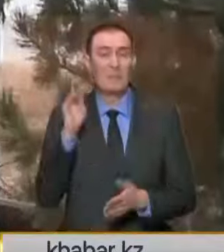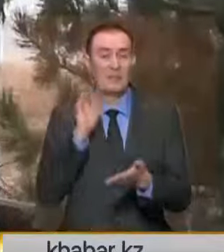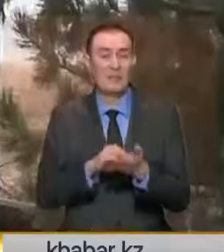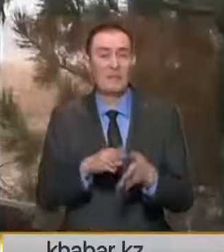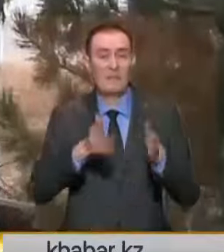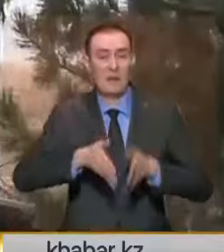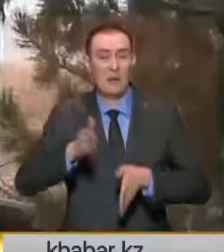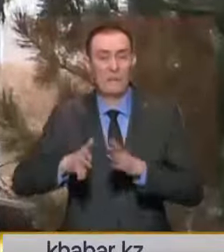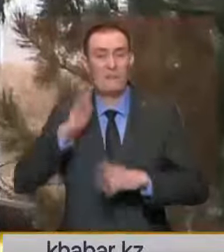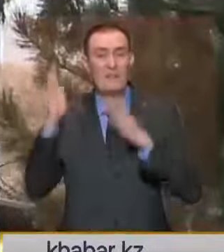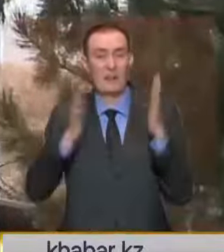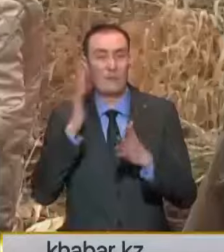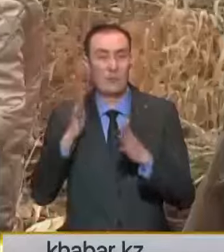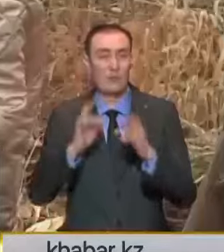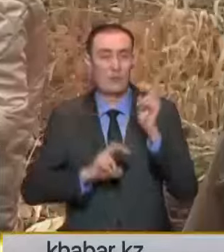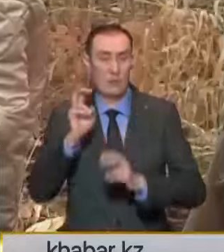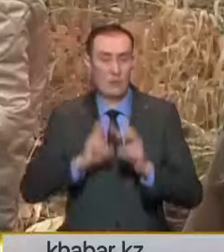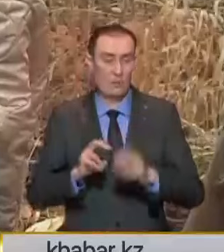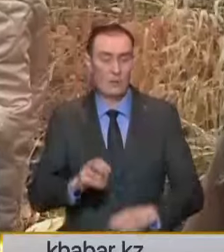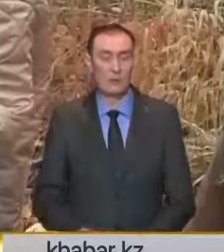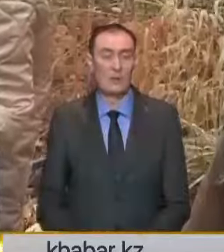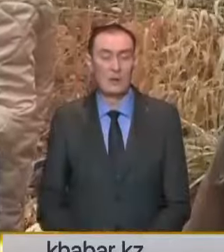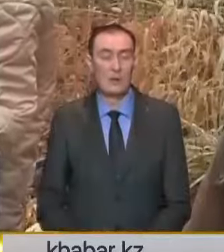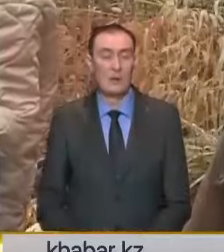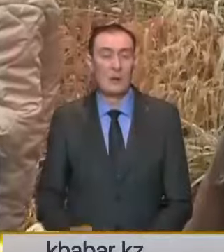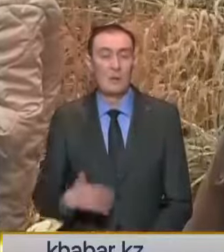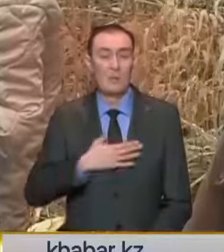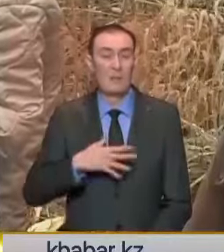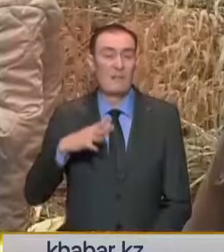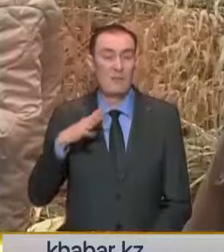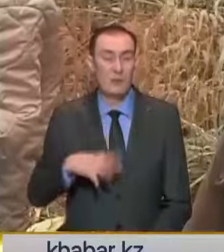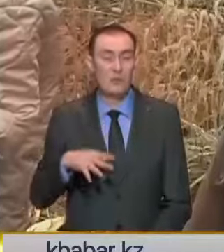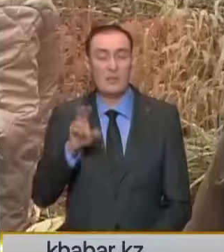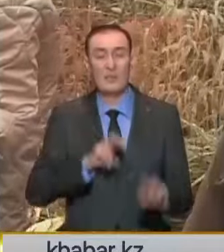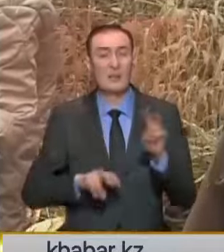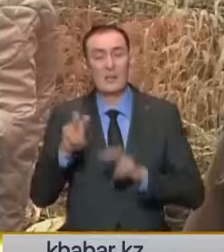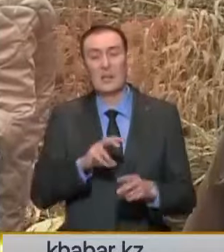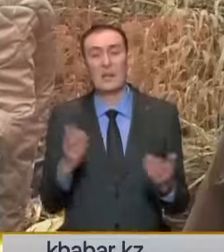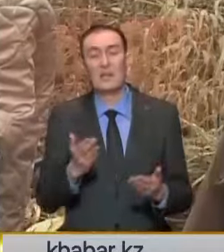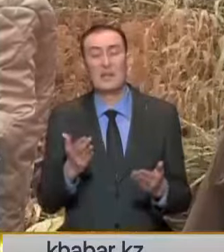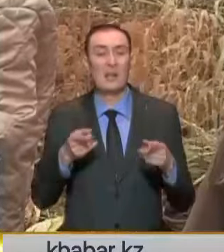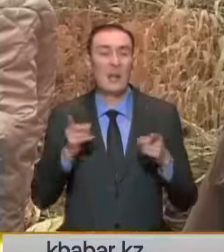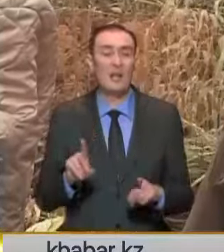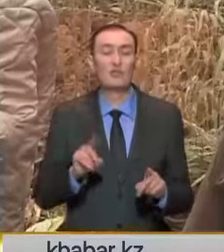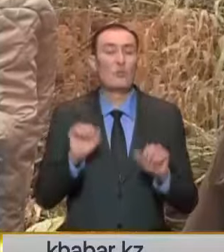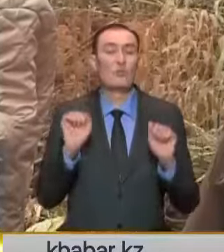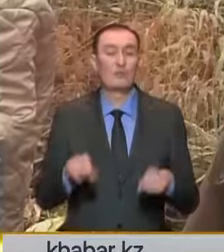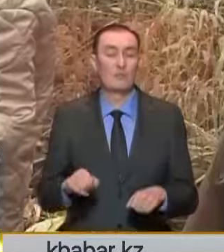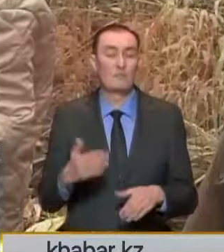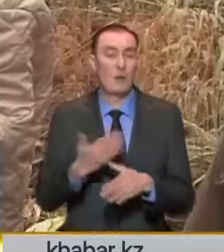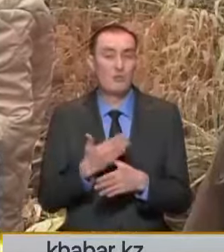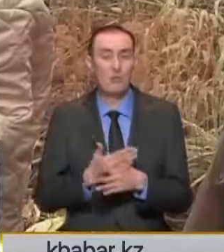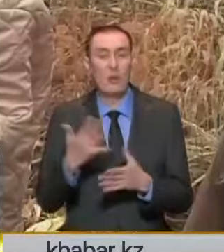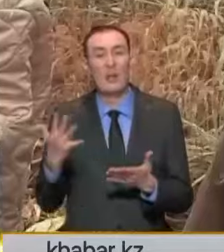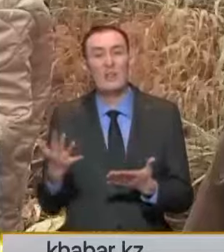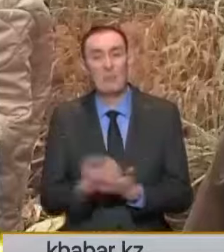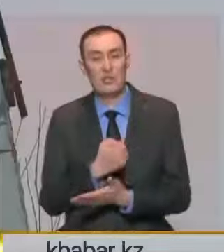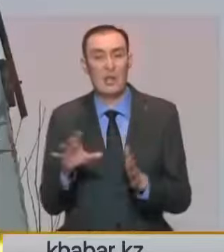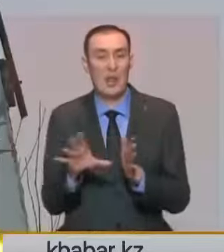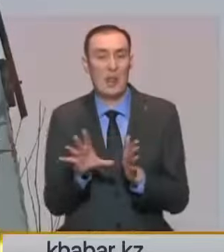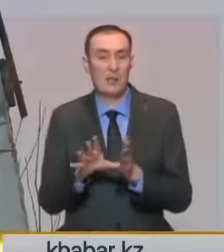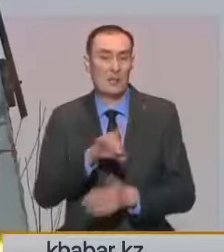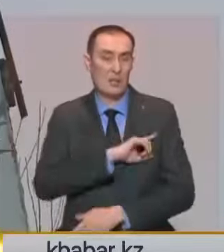огороде ветровую установку. Мы вынуждены были находить какие-то реальные решения по добыче